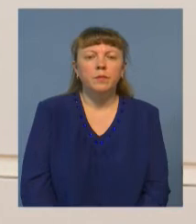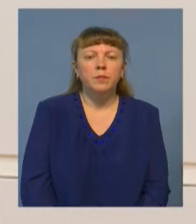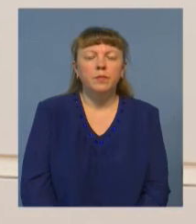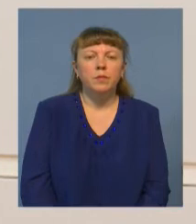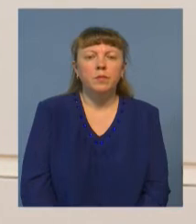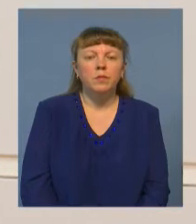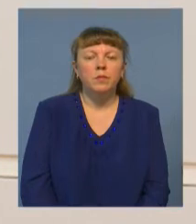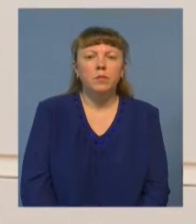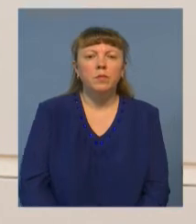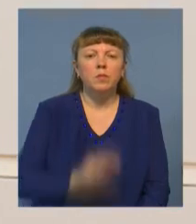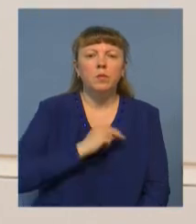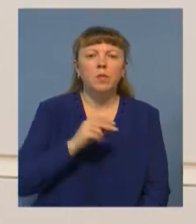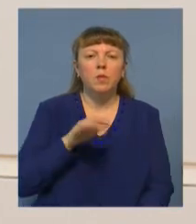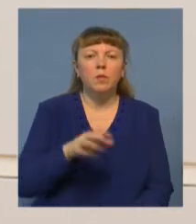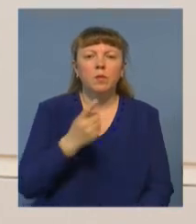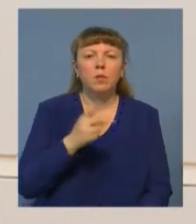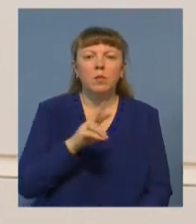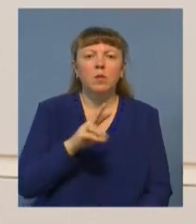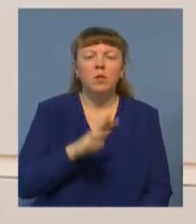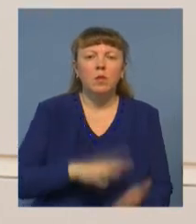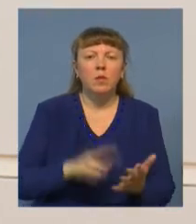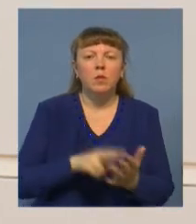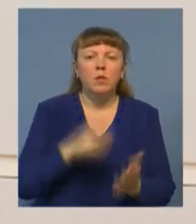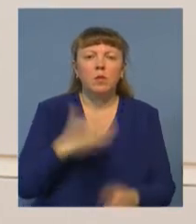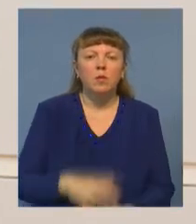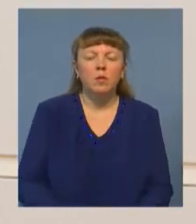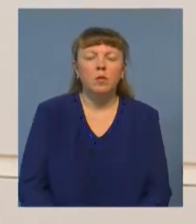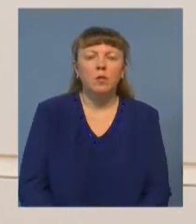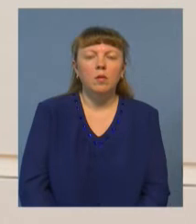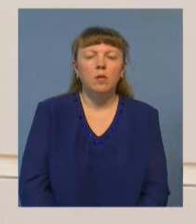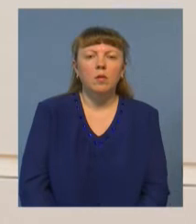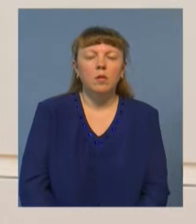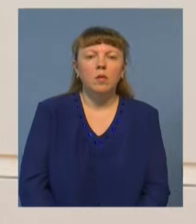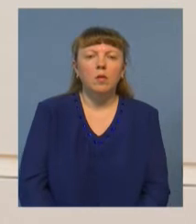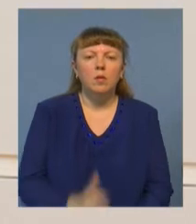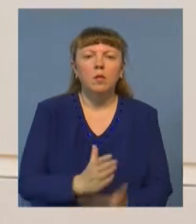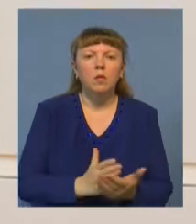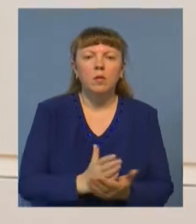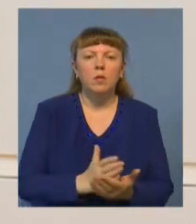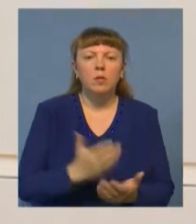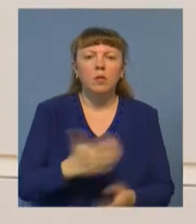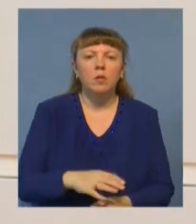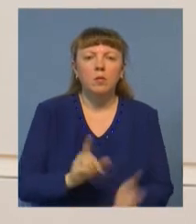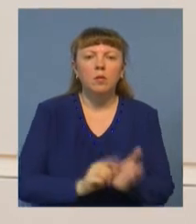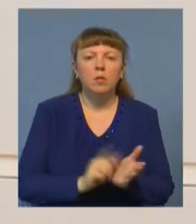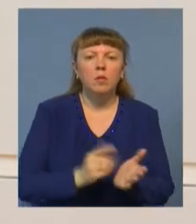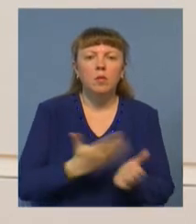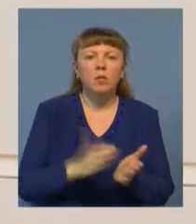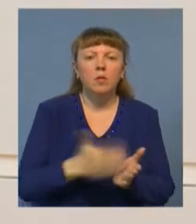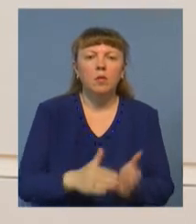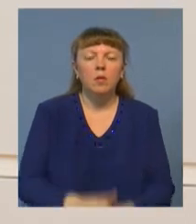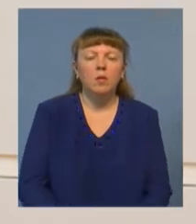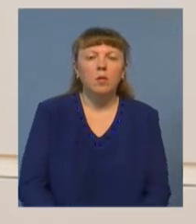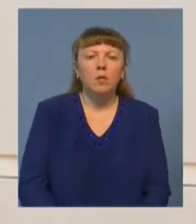работы своей деятельности, да, а с 1 января 1998 года трудовой стаж подтверждается уже пенсионными отчислениями.